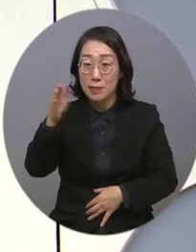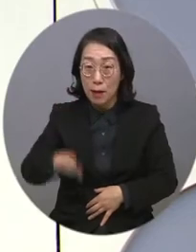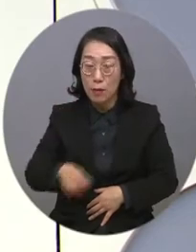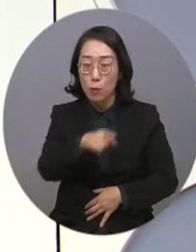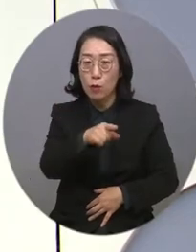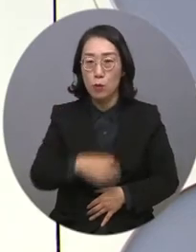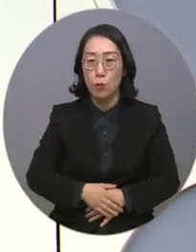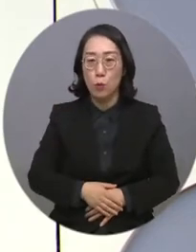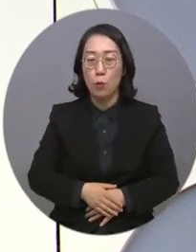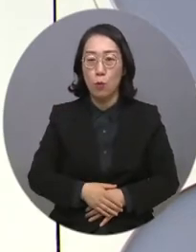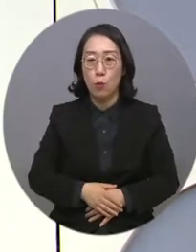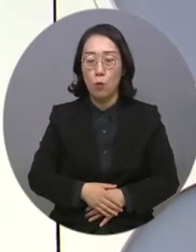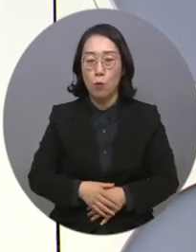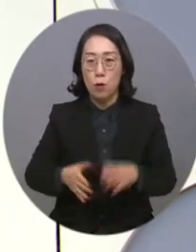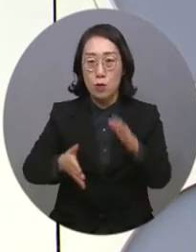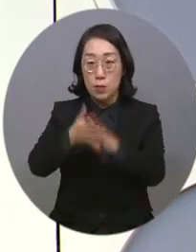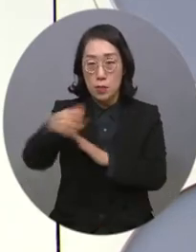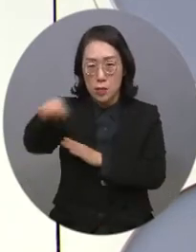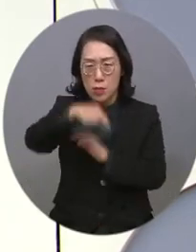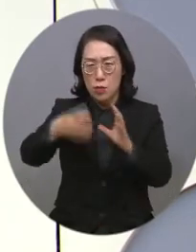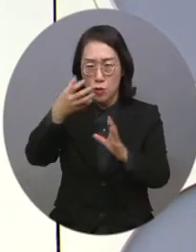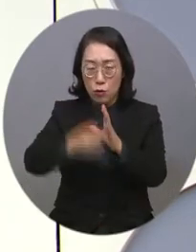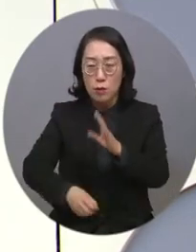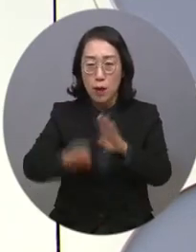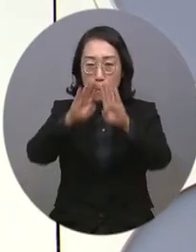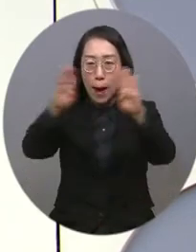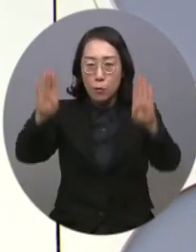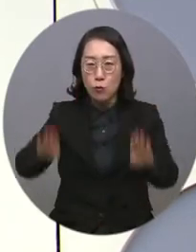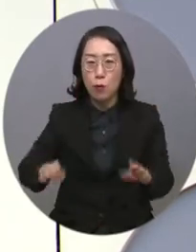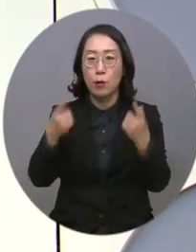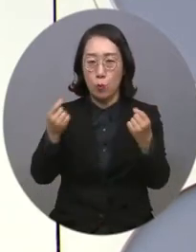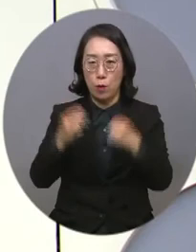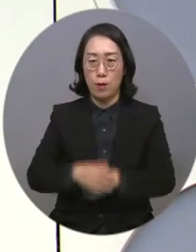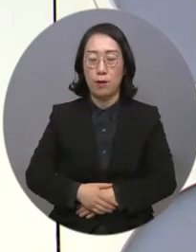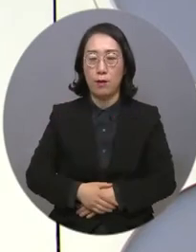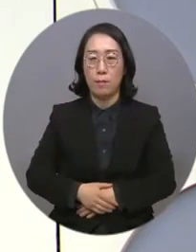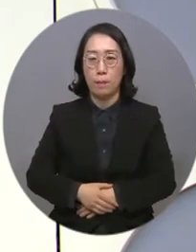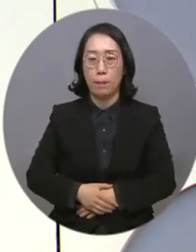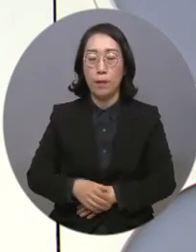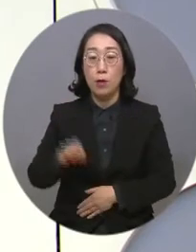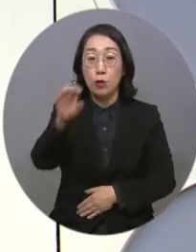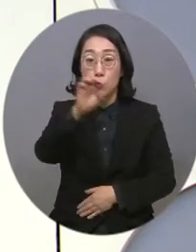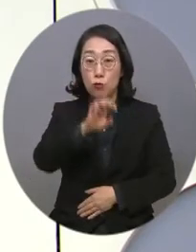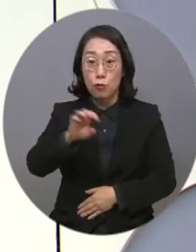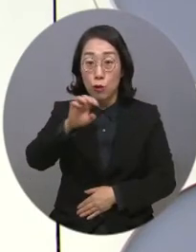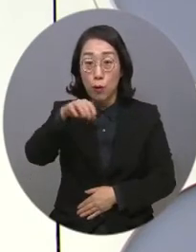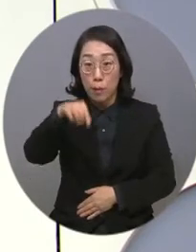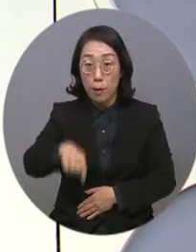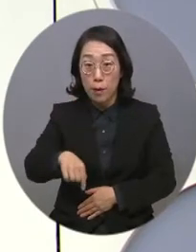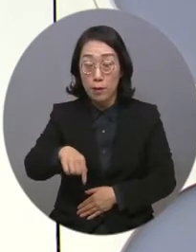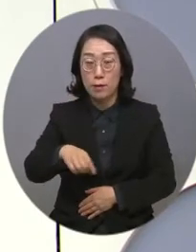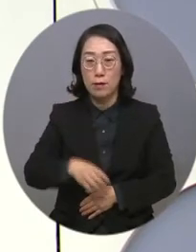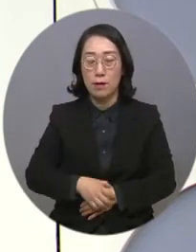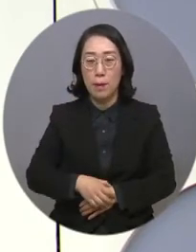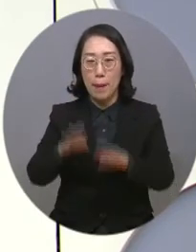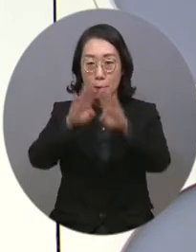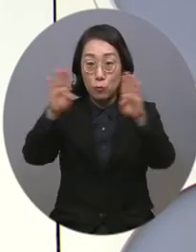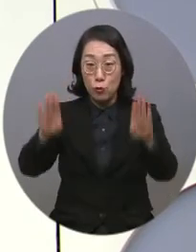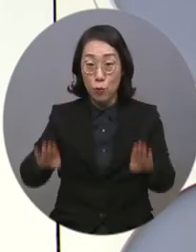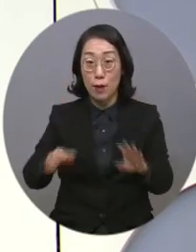프라하 시 전체가 박물관 같은 그런 도시입니다. 예, 제가 유럽의 박물관 프라하라는 그 책도 하나 썼는데